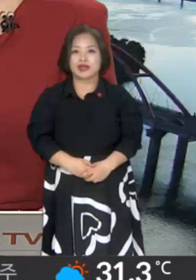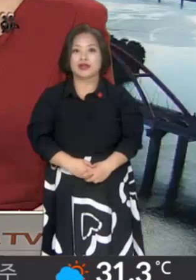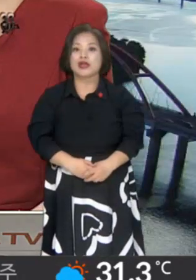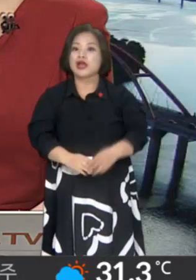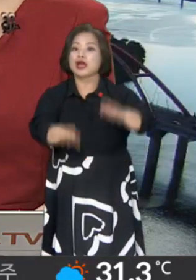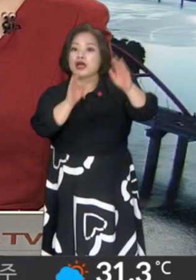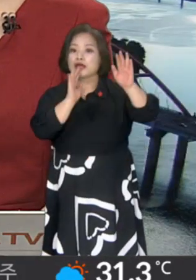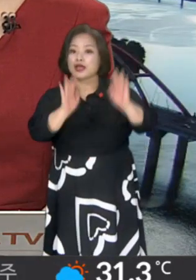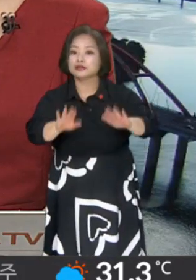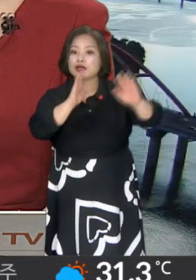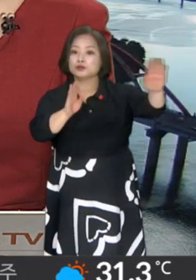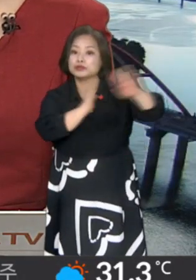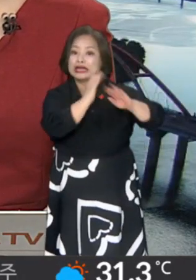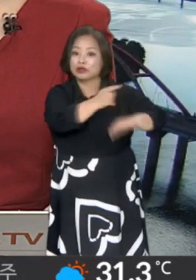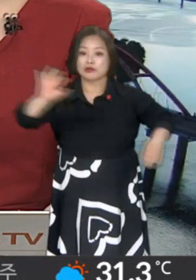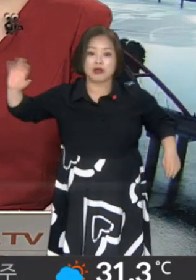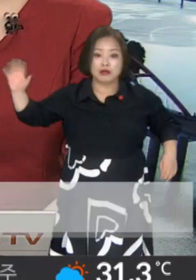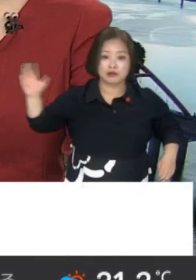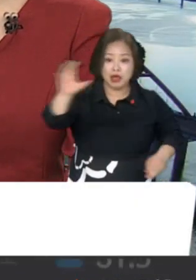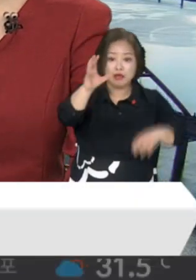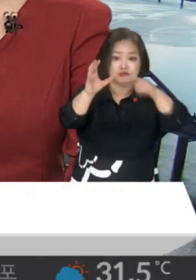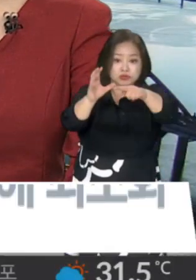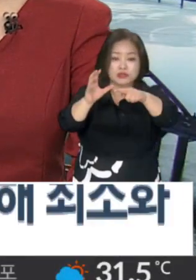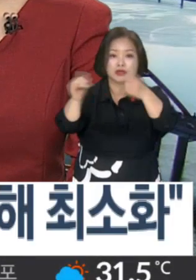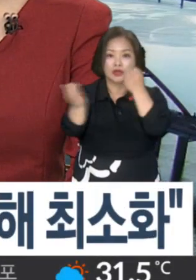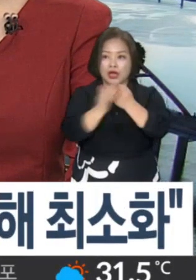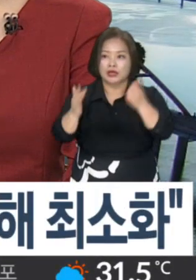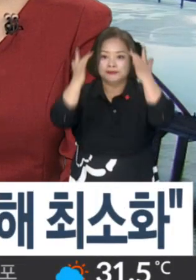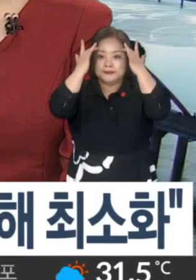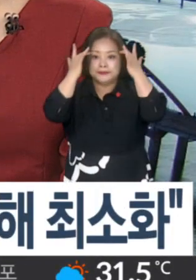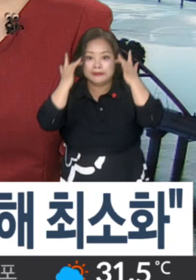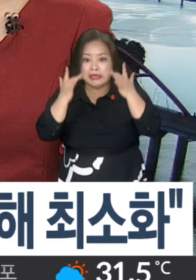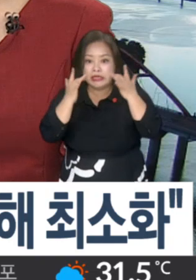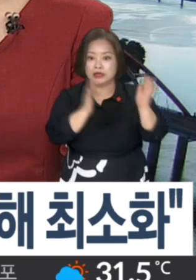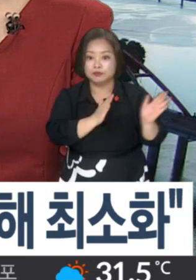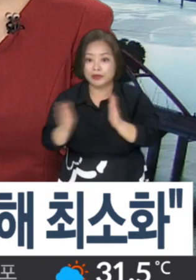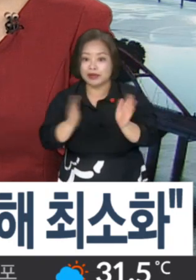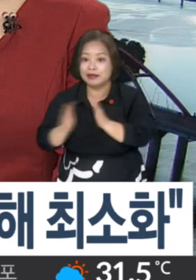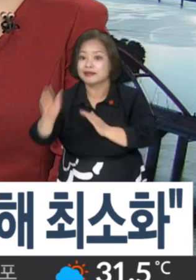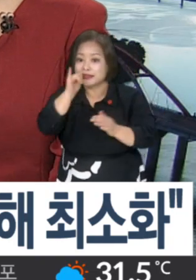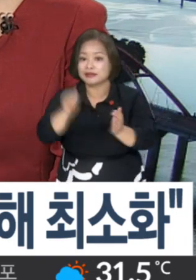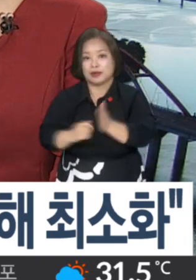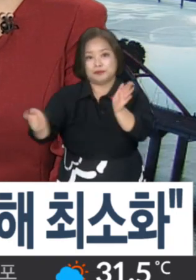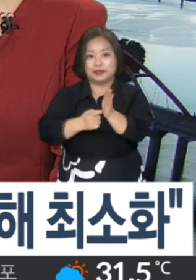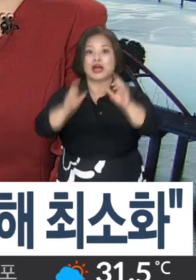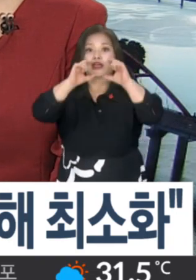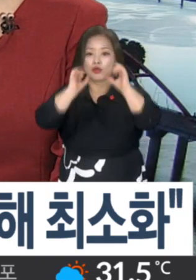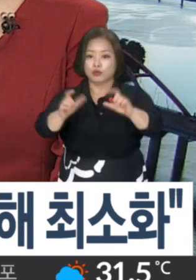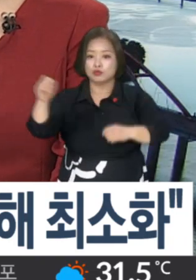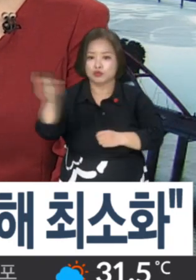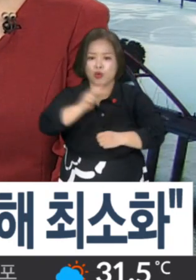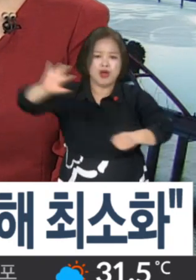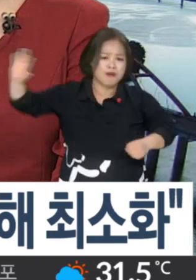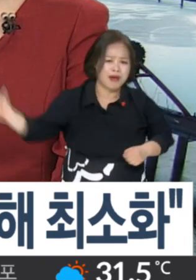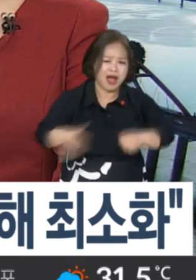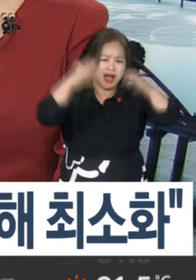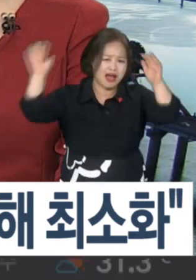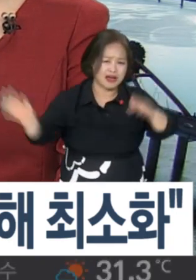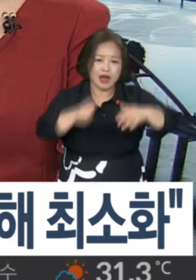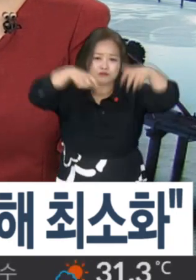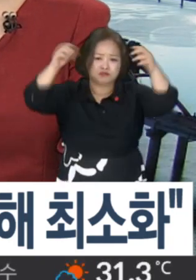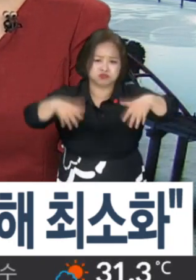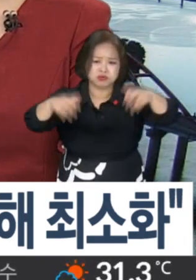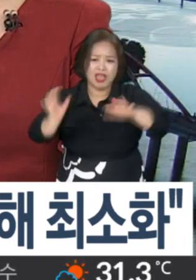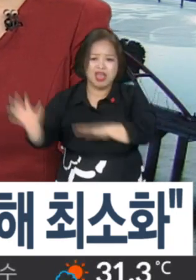네 한편 북한도 태풍 카논 북성의 바짝 긴장한 모습입니다 태풍 비상 경보를 발령하고 강풍과 폭우